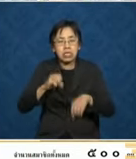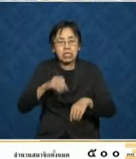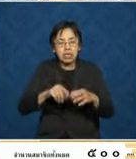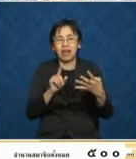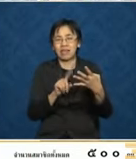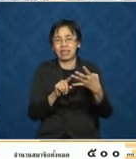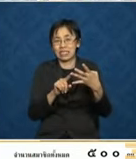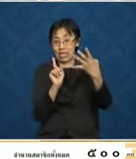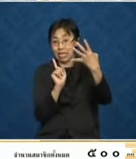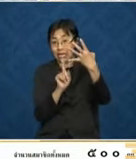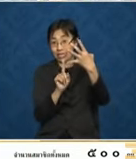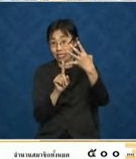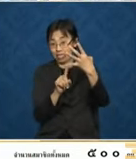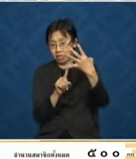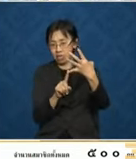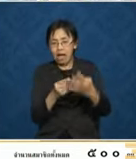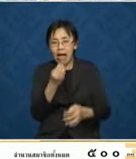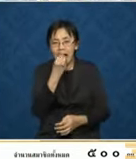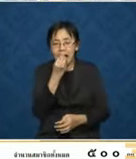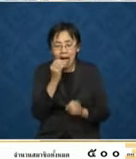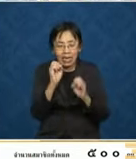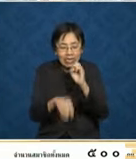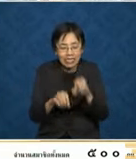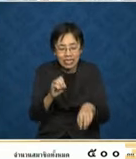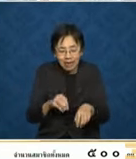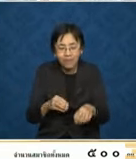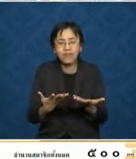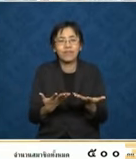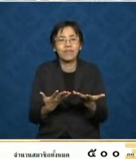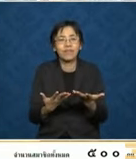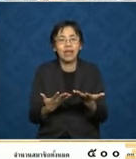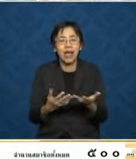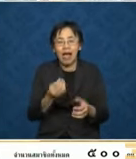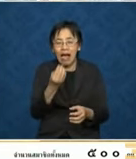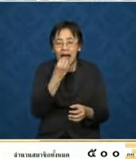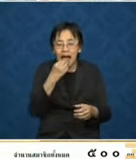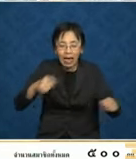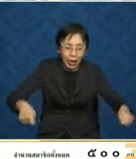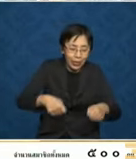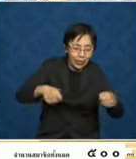ะครับคือขยะอินทรีย์ที่เป็นเศษอาหารและน้ำมันจากการประกอบอาหารครับ